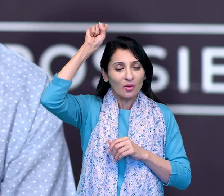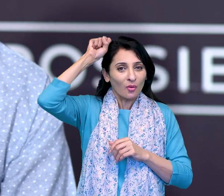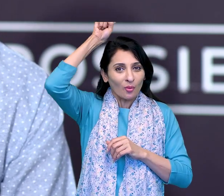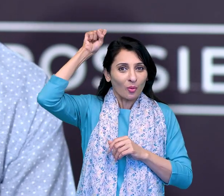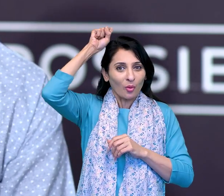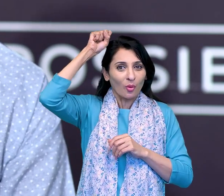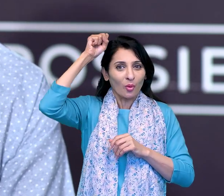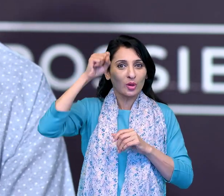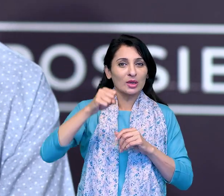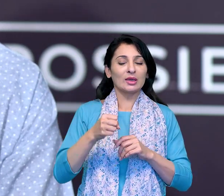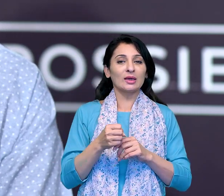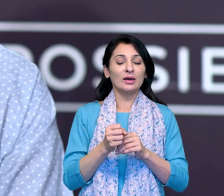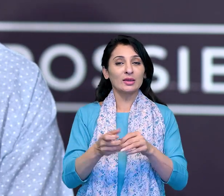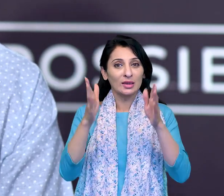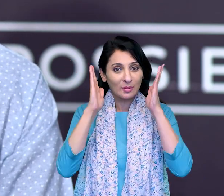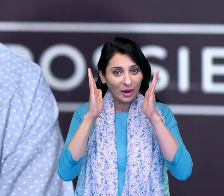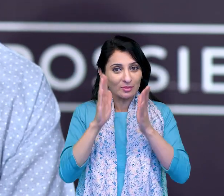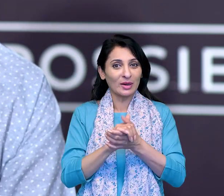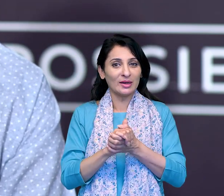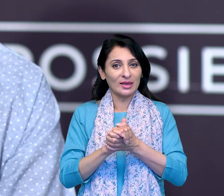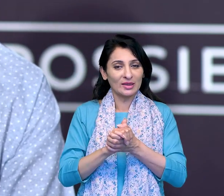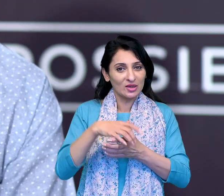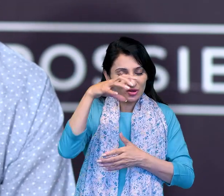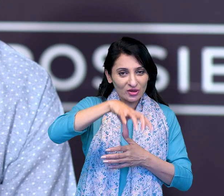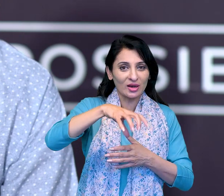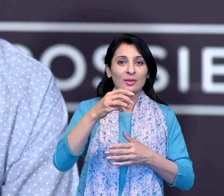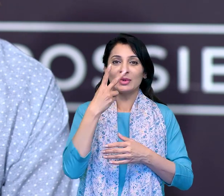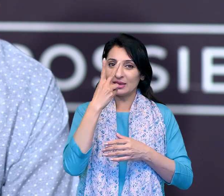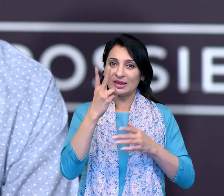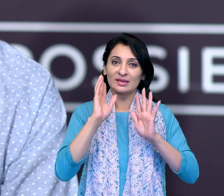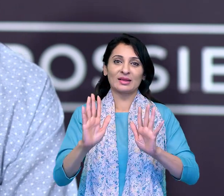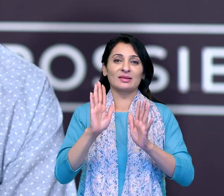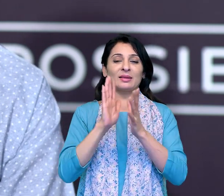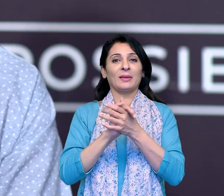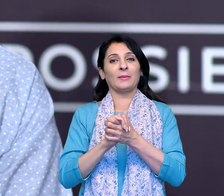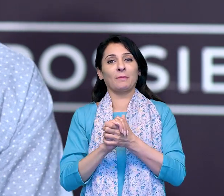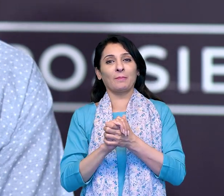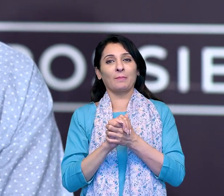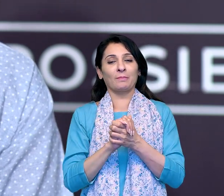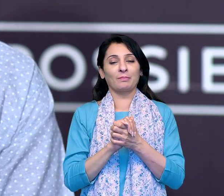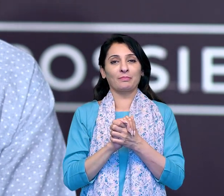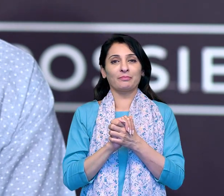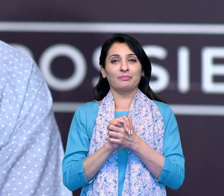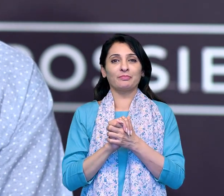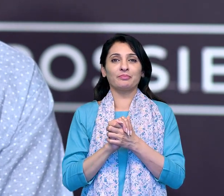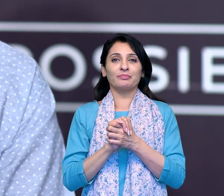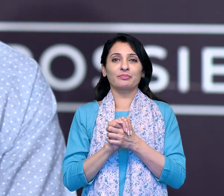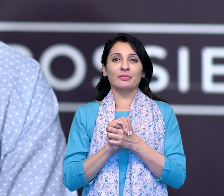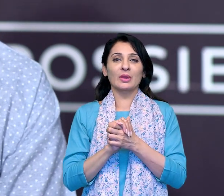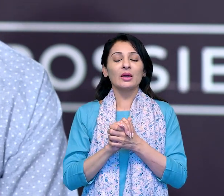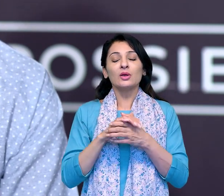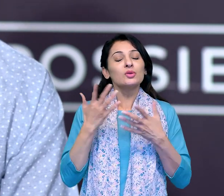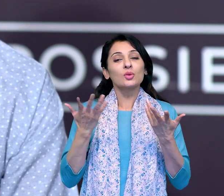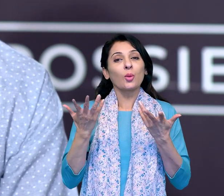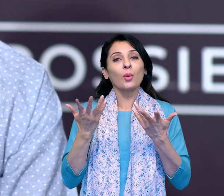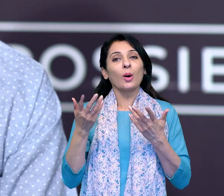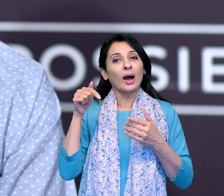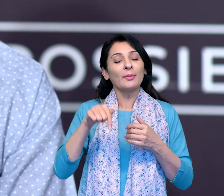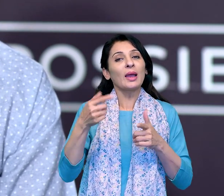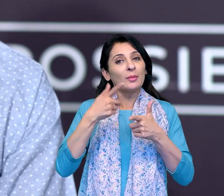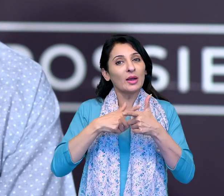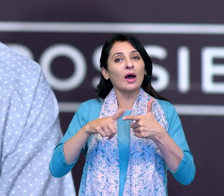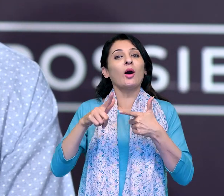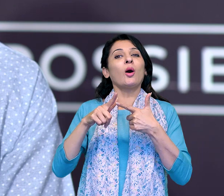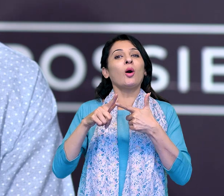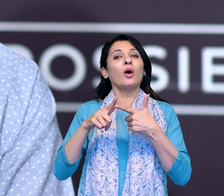यानी मीनार पाकिस्तान और वाणी सिक्सर्स के ऊपर ये ग्रेटर इक़बाल पार्क सो अभी हम बात करते हैं